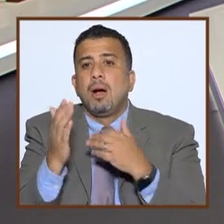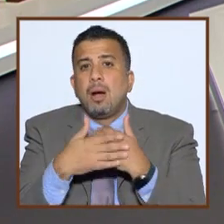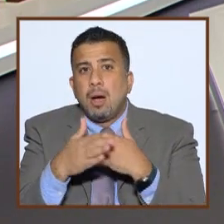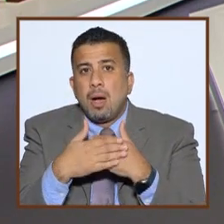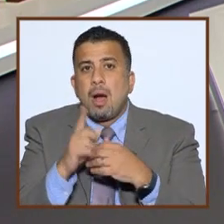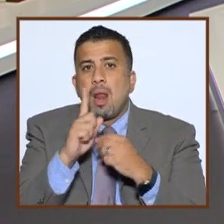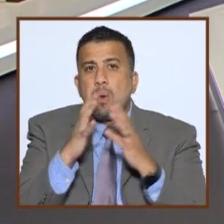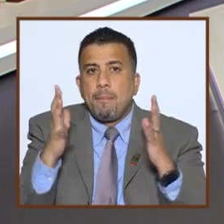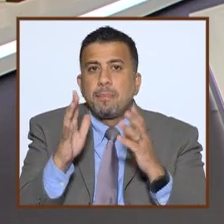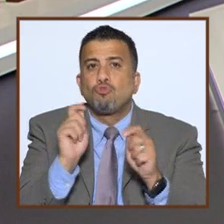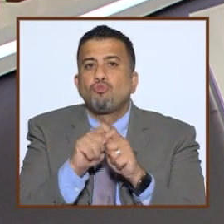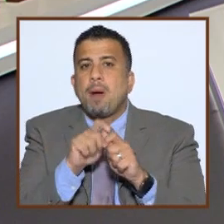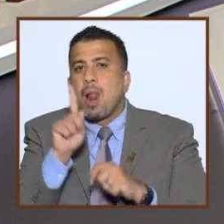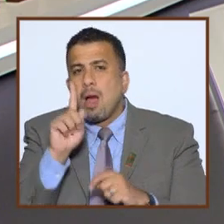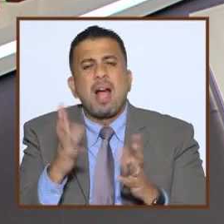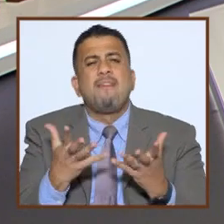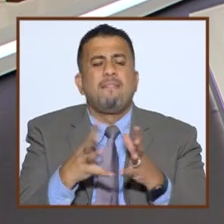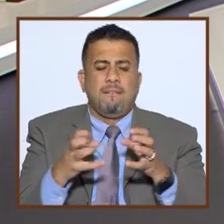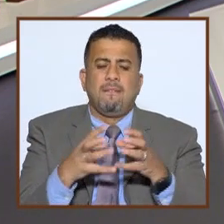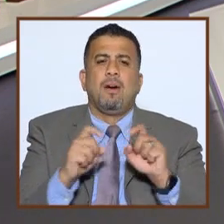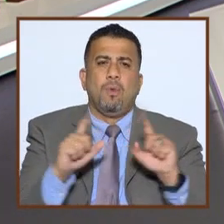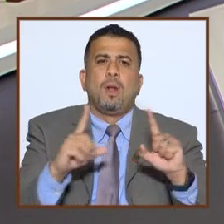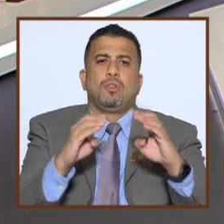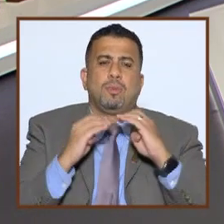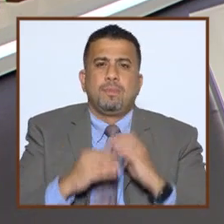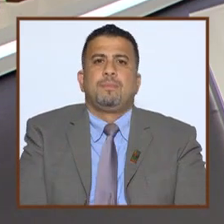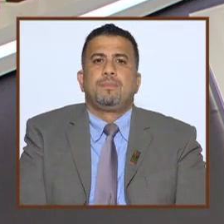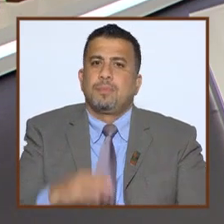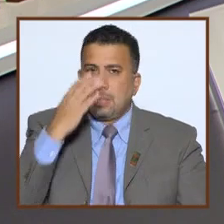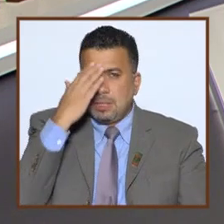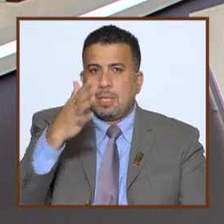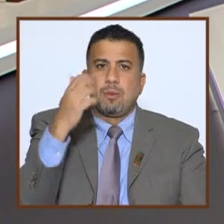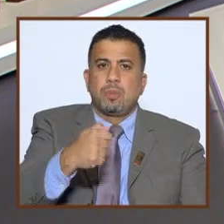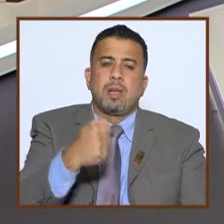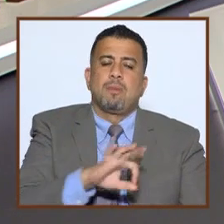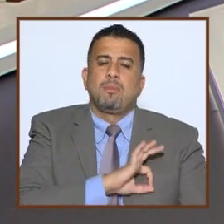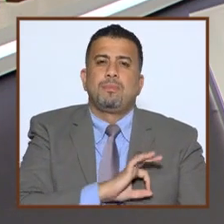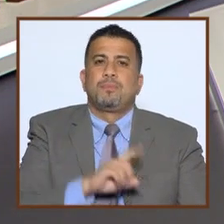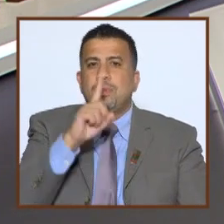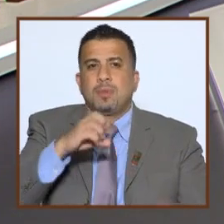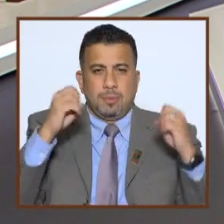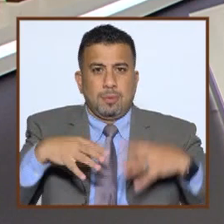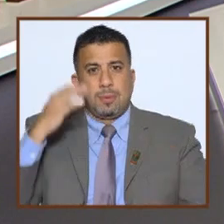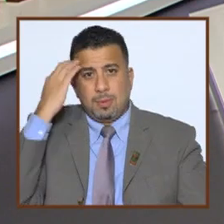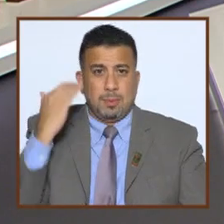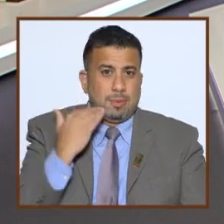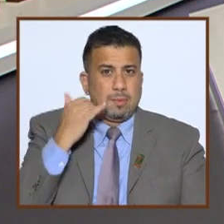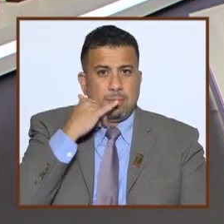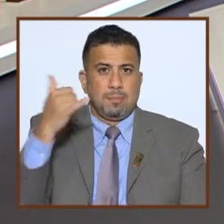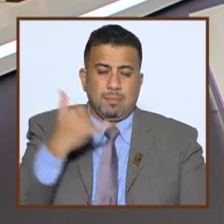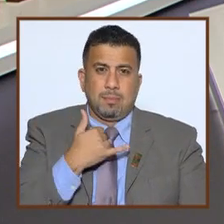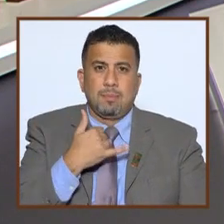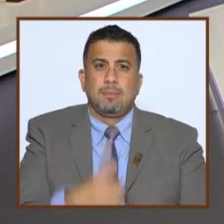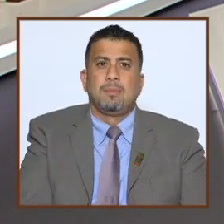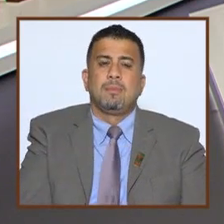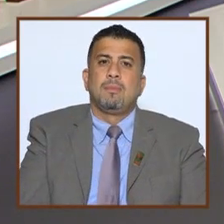ام احمد وعليكم السلام يعطيك العافيه ان شاء الله سؤال عندي